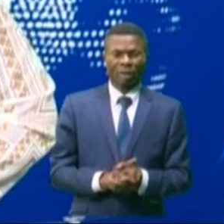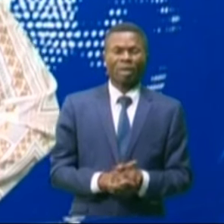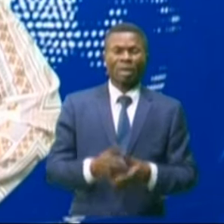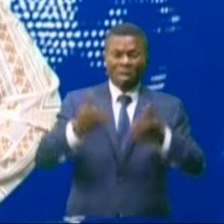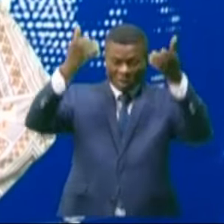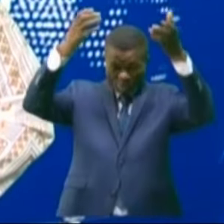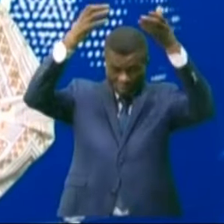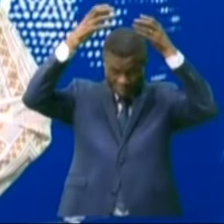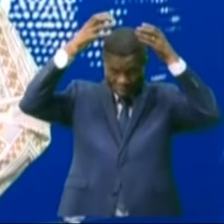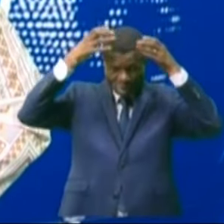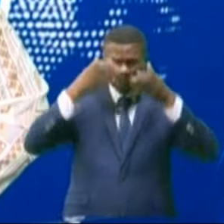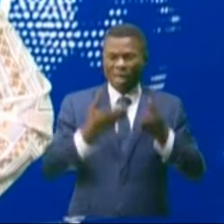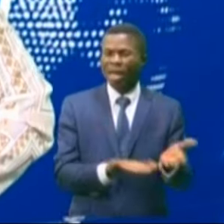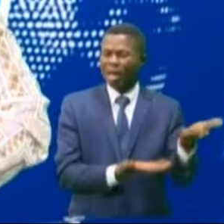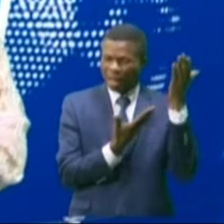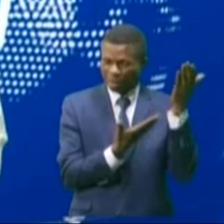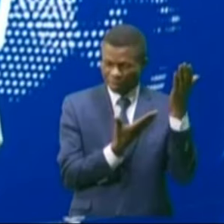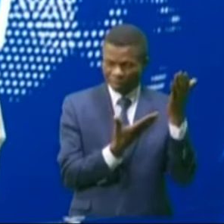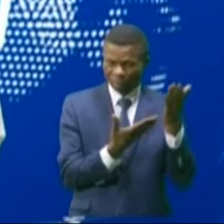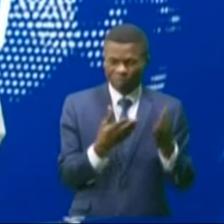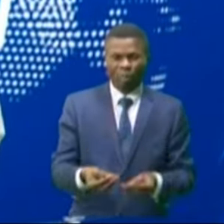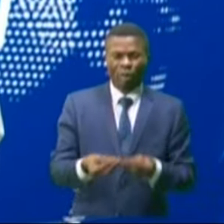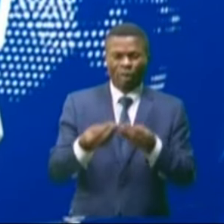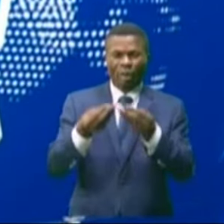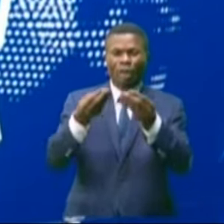s'avère important, d'où